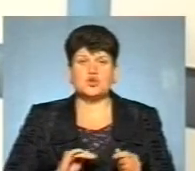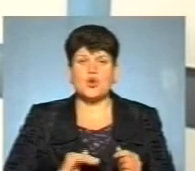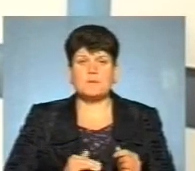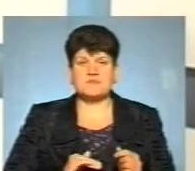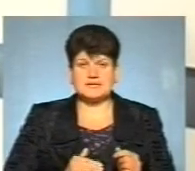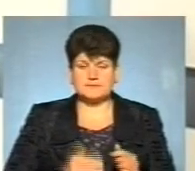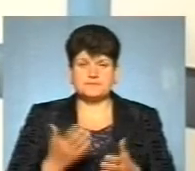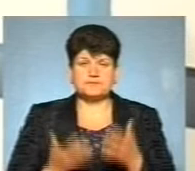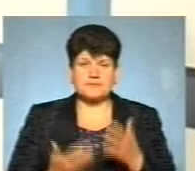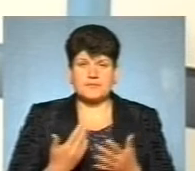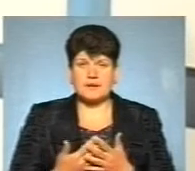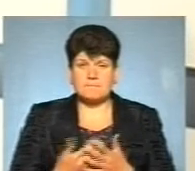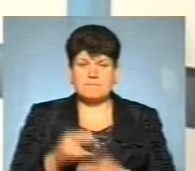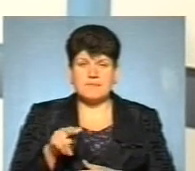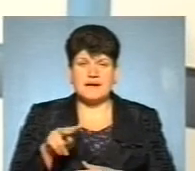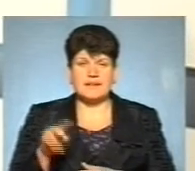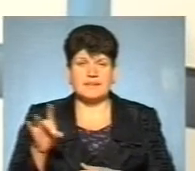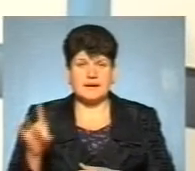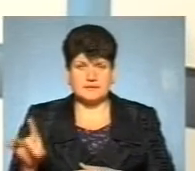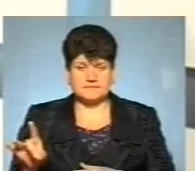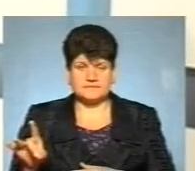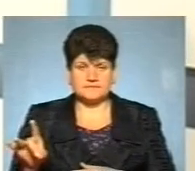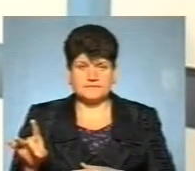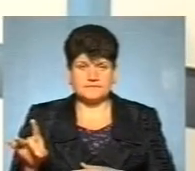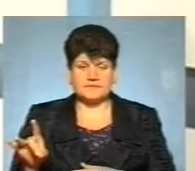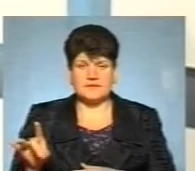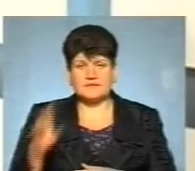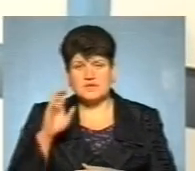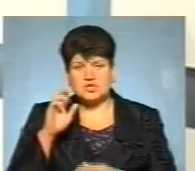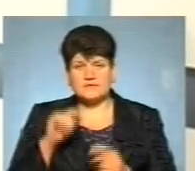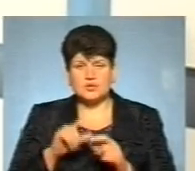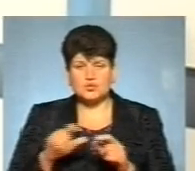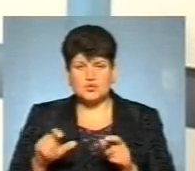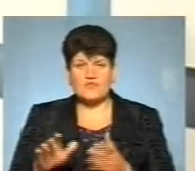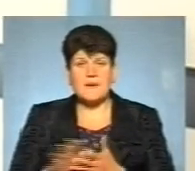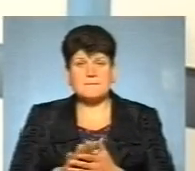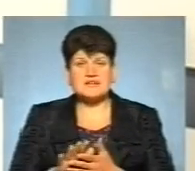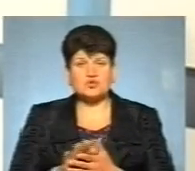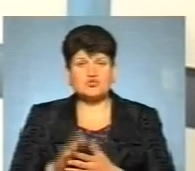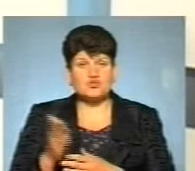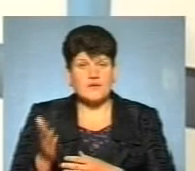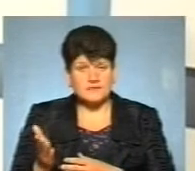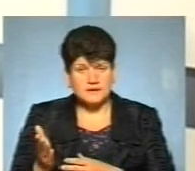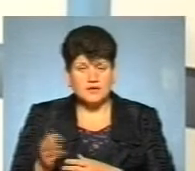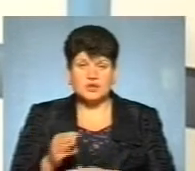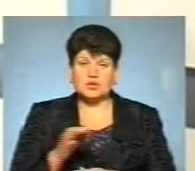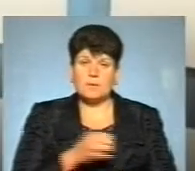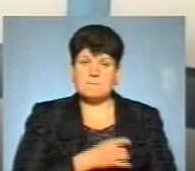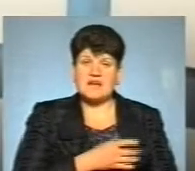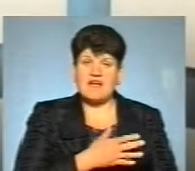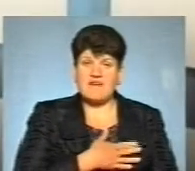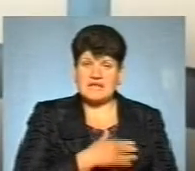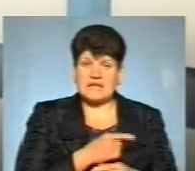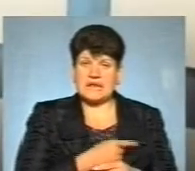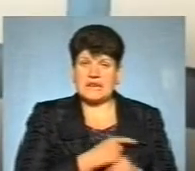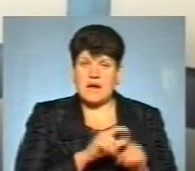якщо, наприклад, метод ПЛР в лабцентрі державній установі безкоштовний, то в приватній лабораторії